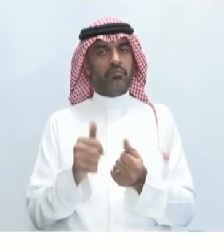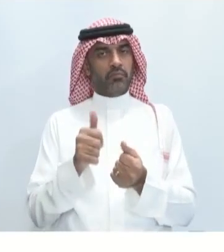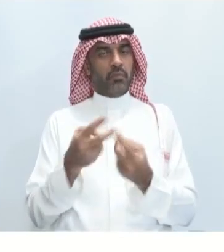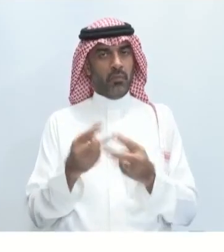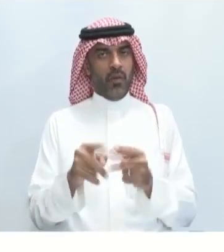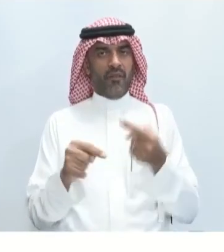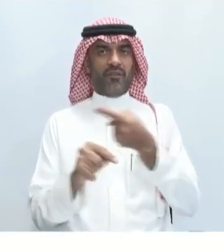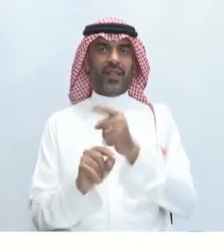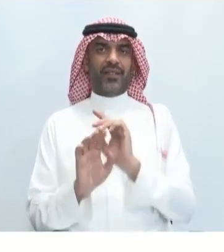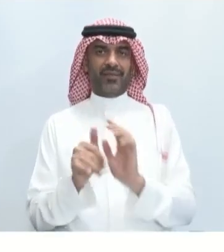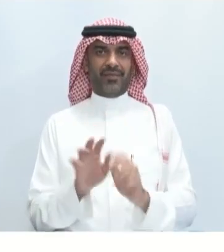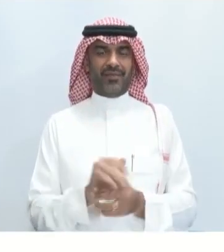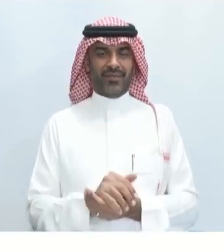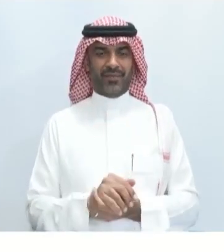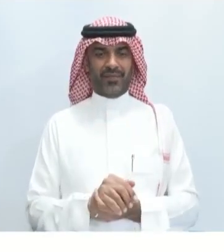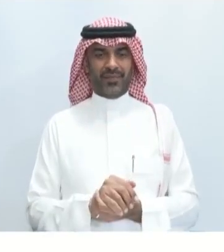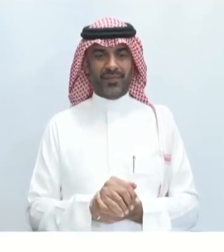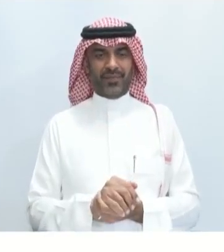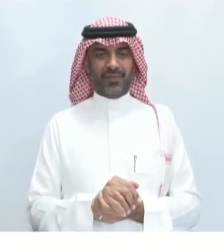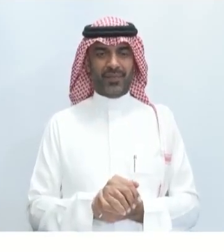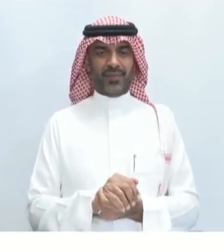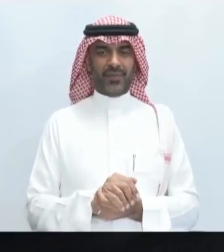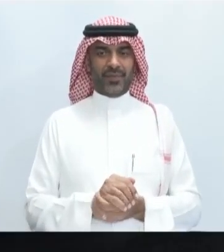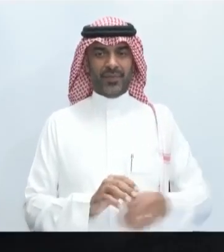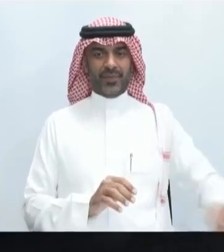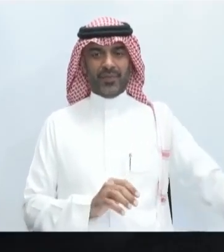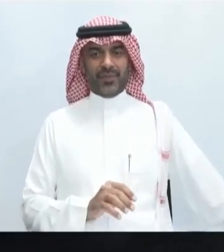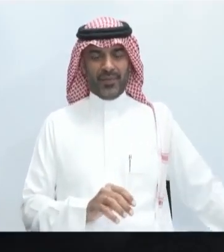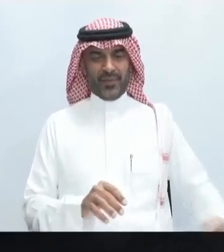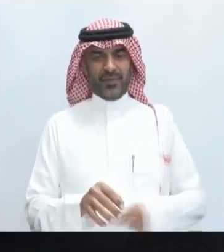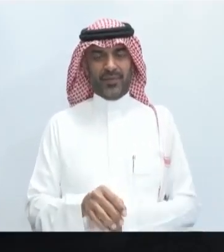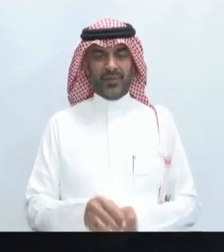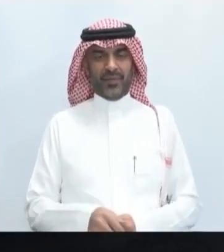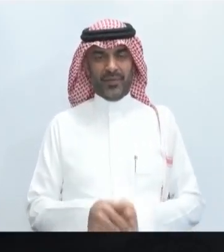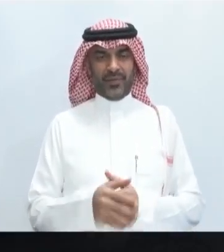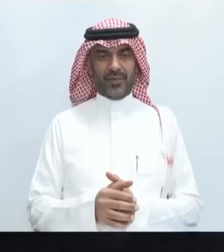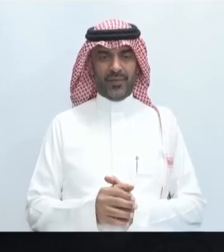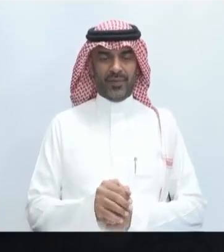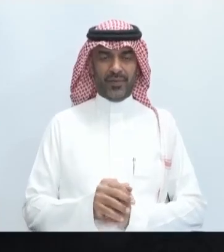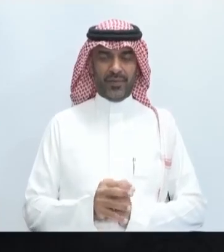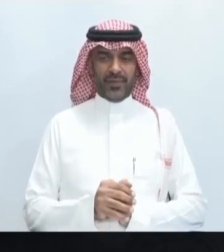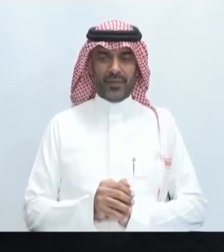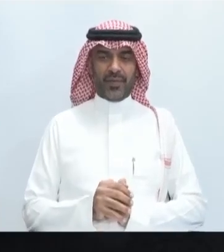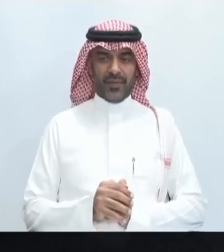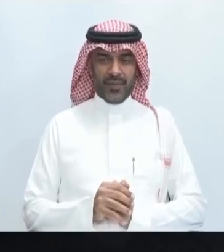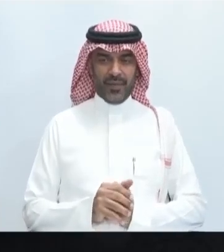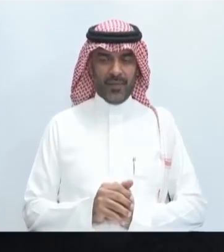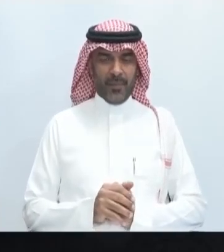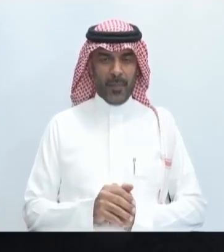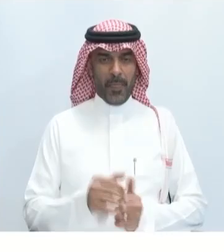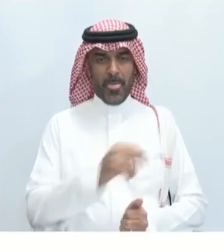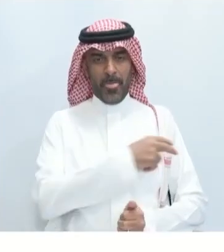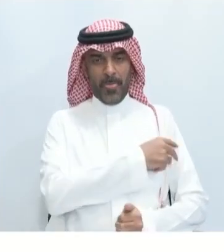احسنتم نريد ان نبني تعلمنا حتى نستطيع ان نستنتج القاعده في نهايه